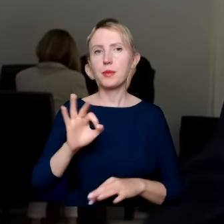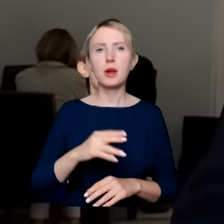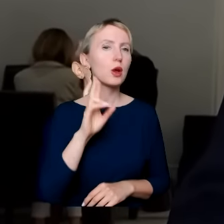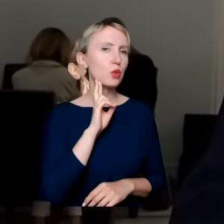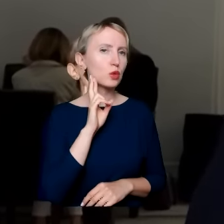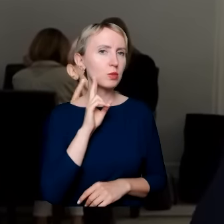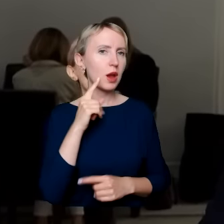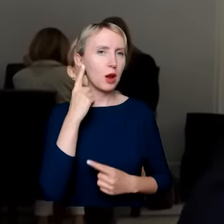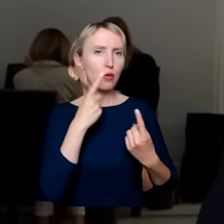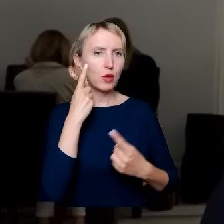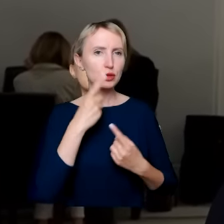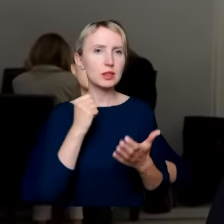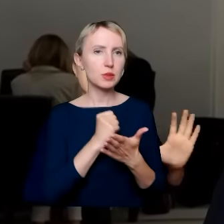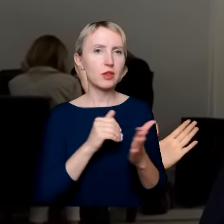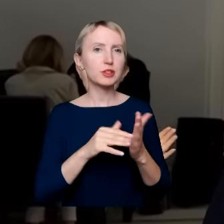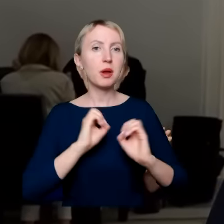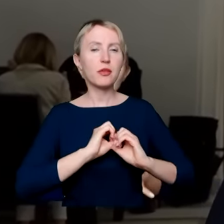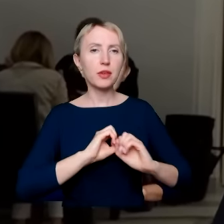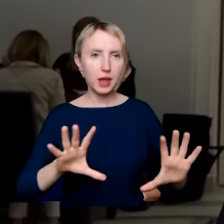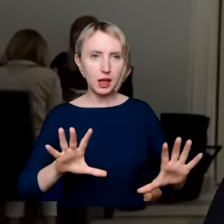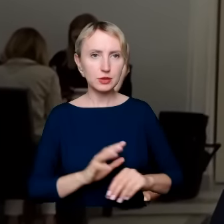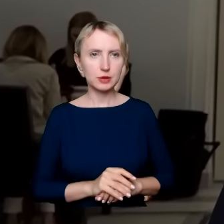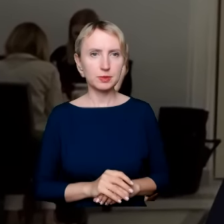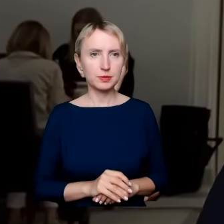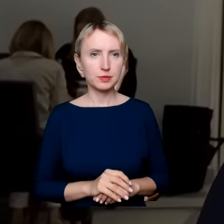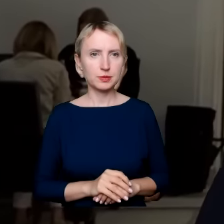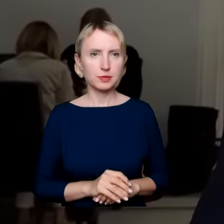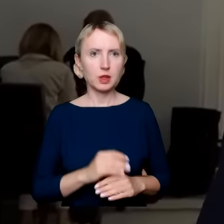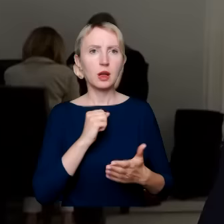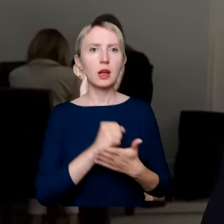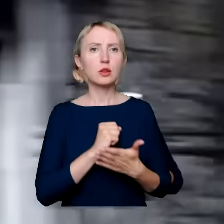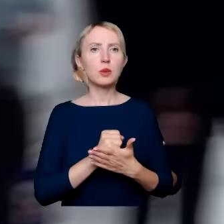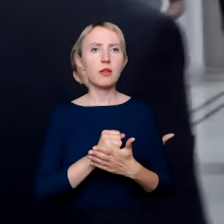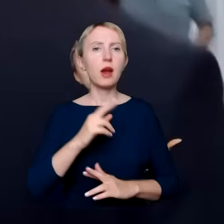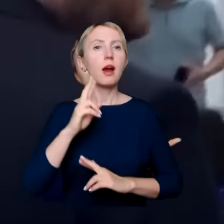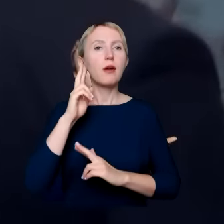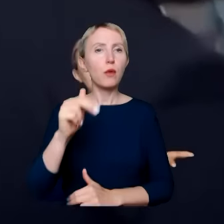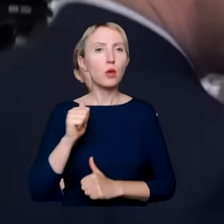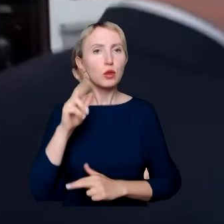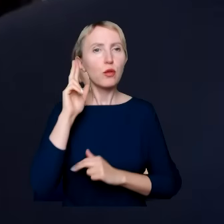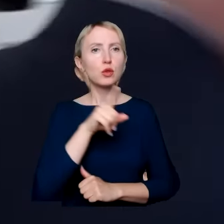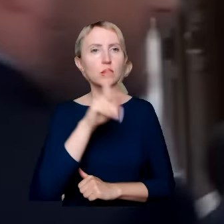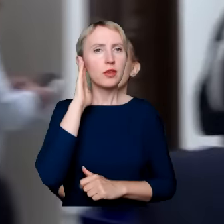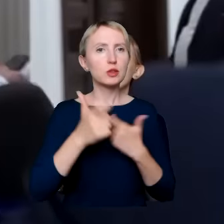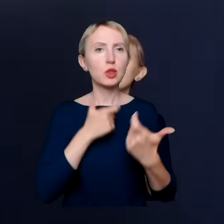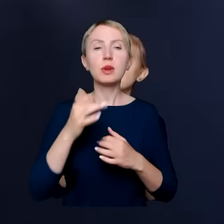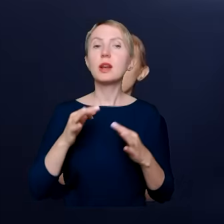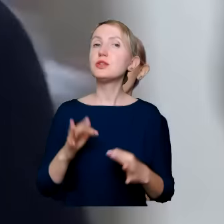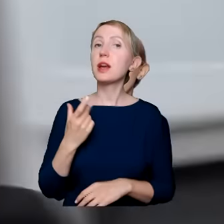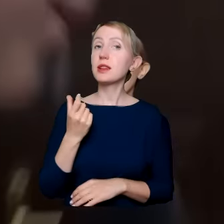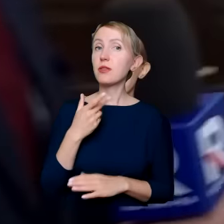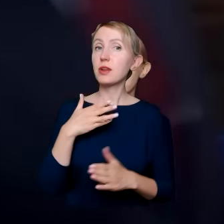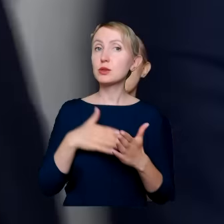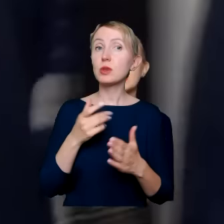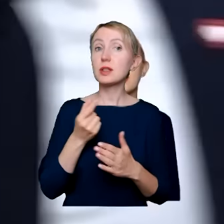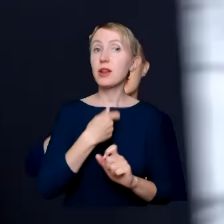że te sprawy trzeba wyjaśnić. Tym niemniej to jest kwestia wojska. Wojsko wie, co ma robić. Dzisiaj chociaż chwilę się zatrzymam, bo za chwilę pan w Brukseli